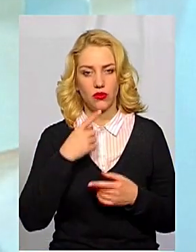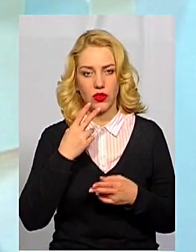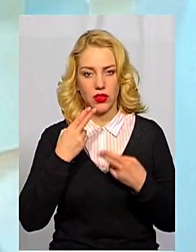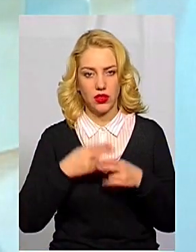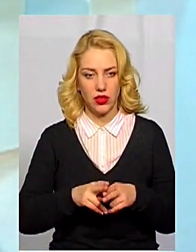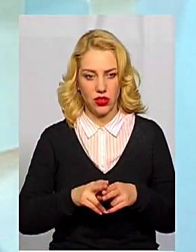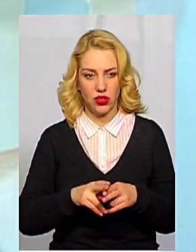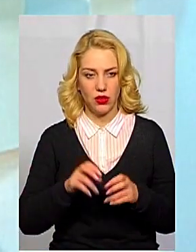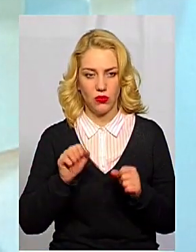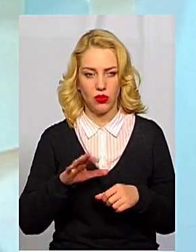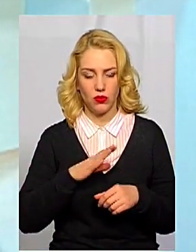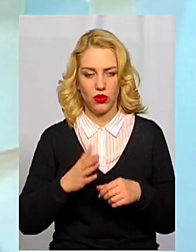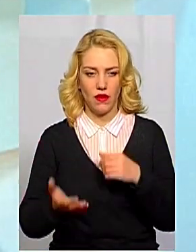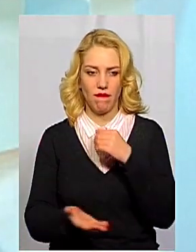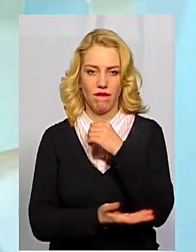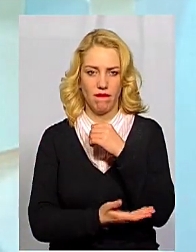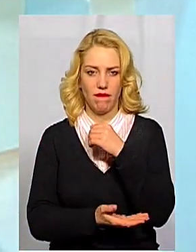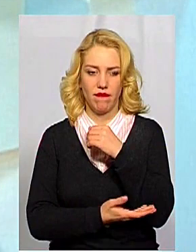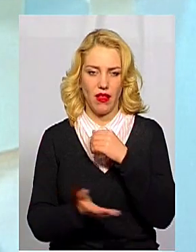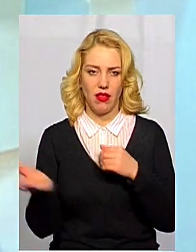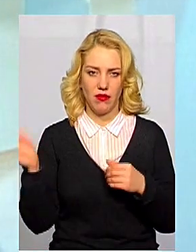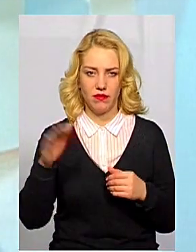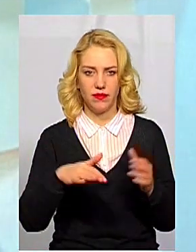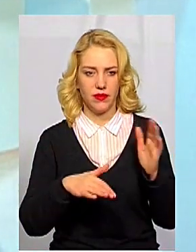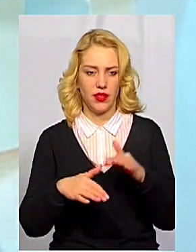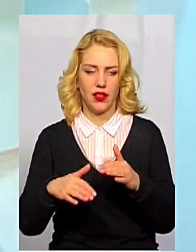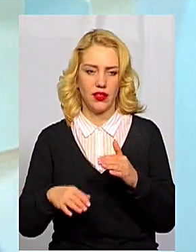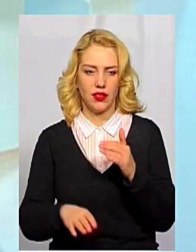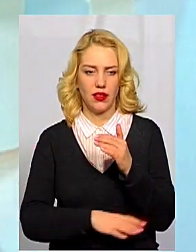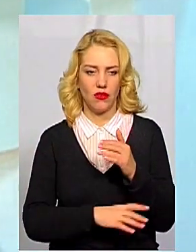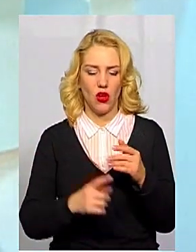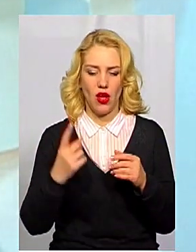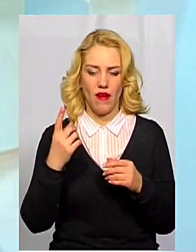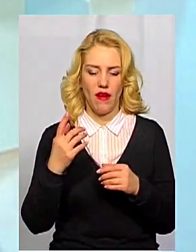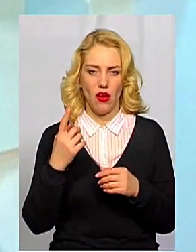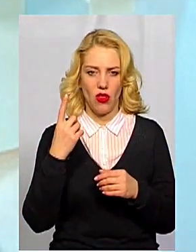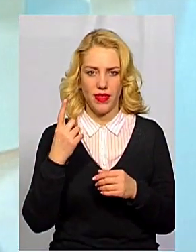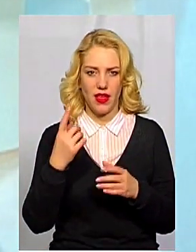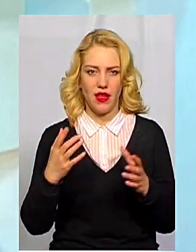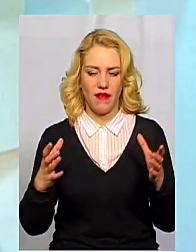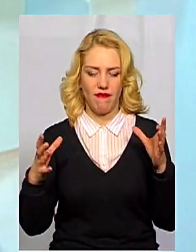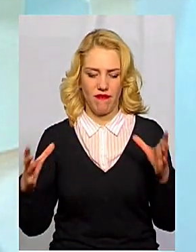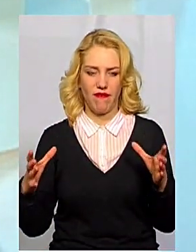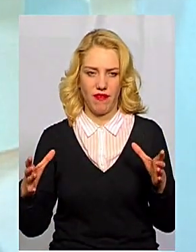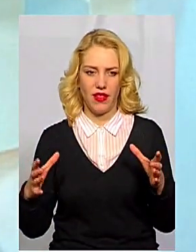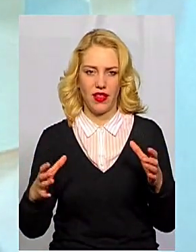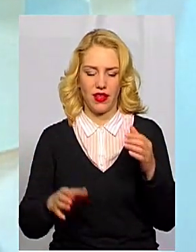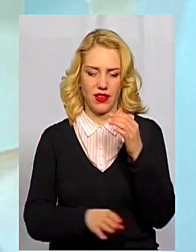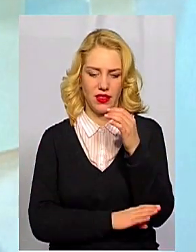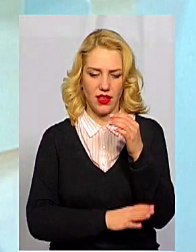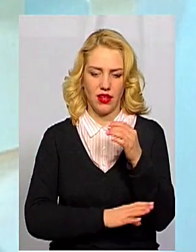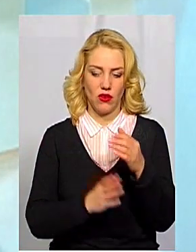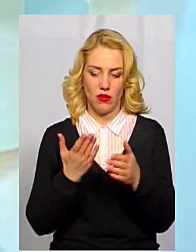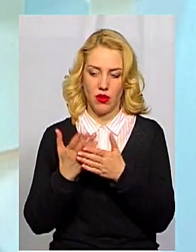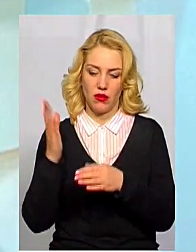ну, може бути, наприклад, при валці, розумієте, рубка головного користування, велике дерево впадає і ломить інше дерево, яке